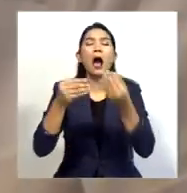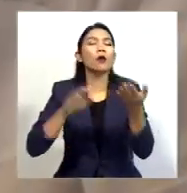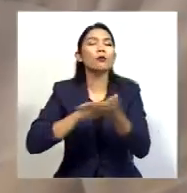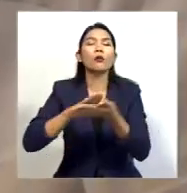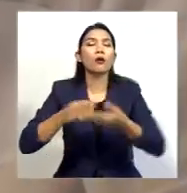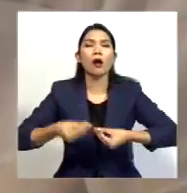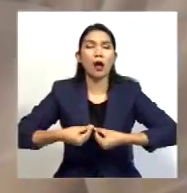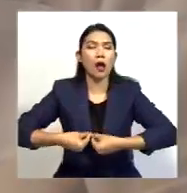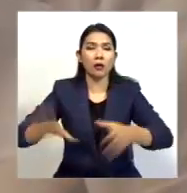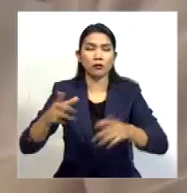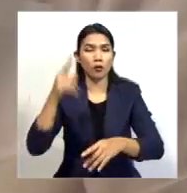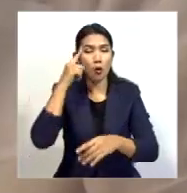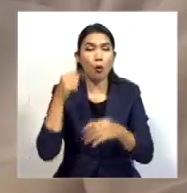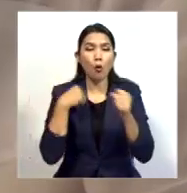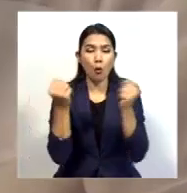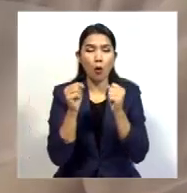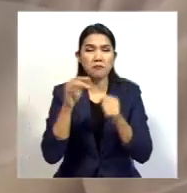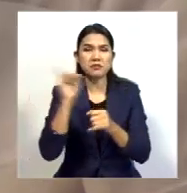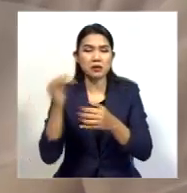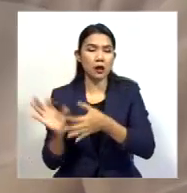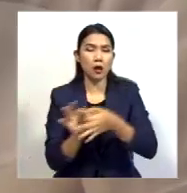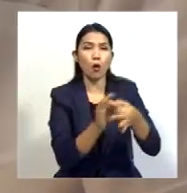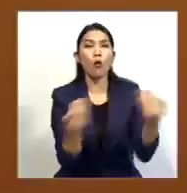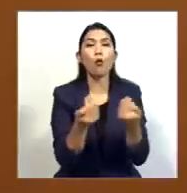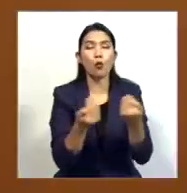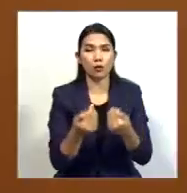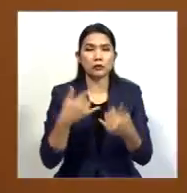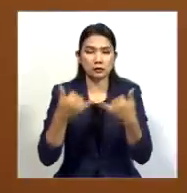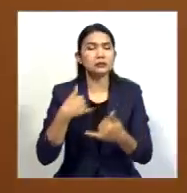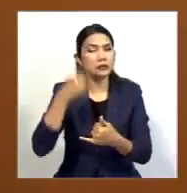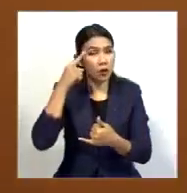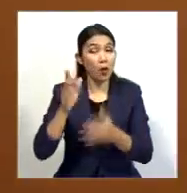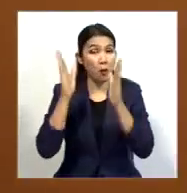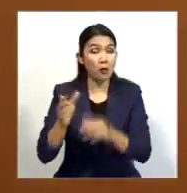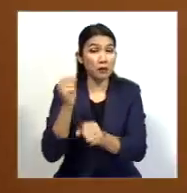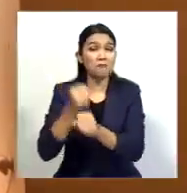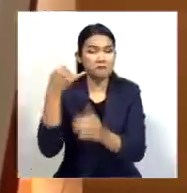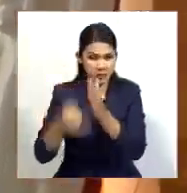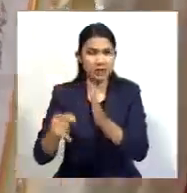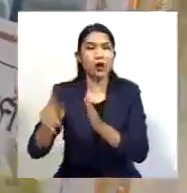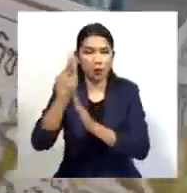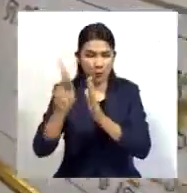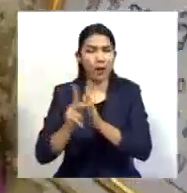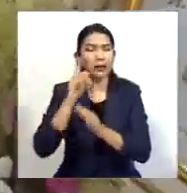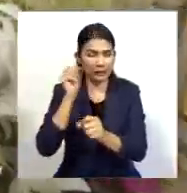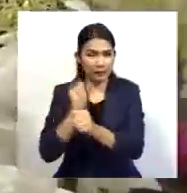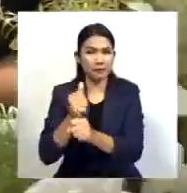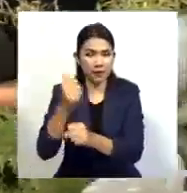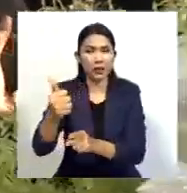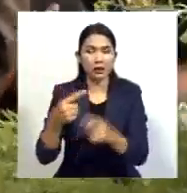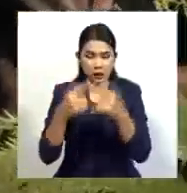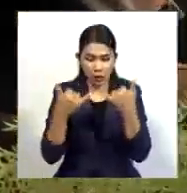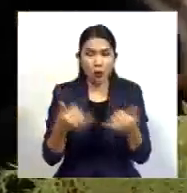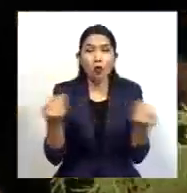ลูกไปเชื่อว่าคนร้ายจะได้รับผลกรรมแล้วก็ได้รับโทษทางกฎหมายเชื่อว่าวันนี้ลูกจะมีความสุขและอยู่ในภพภูมิ